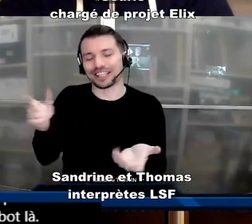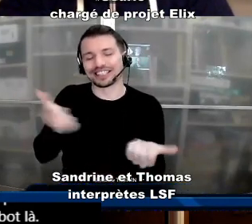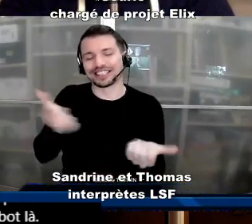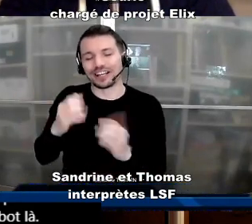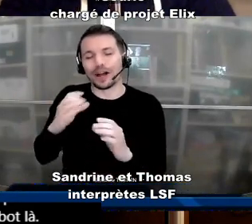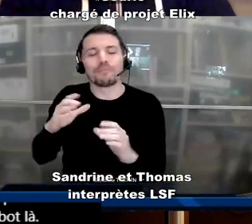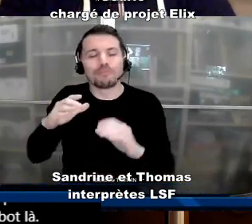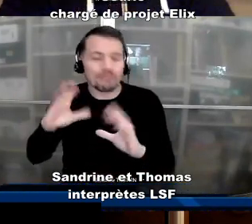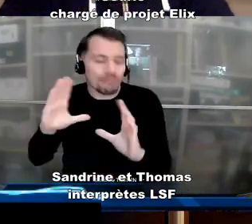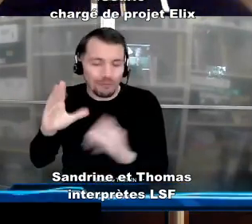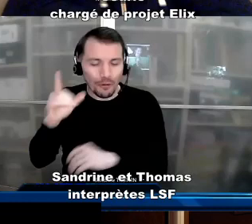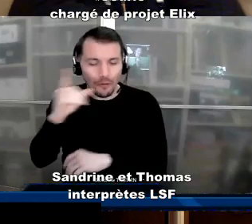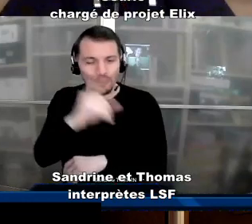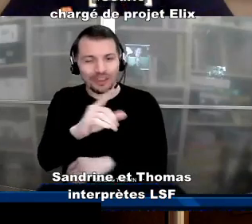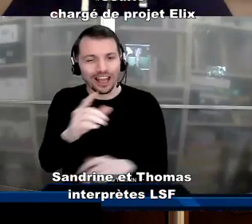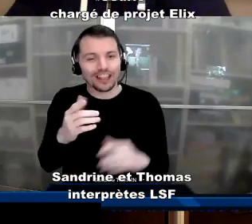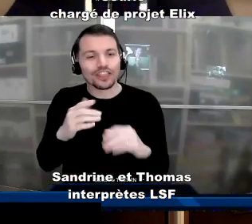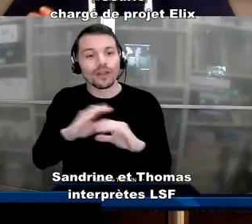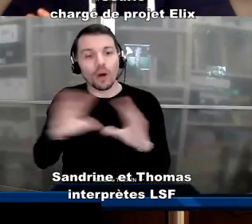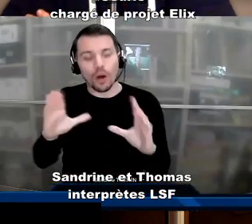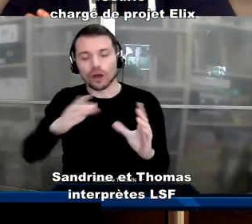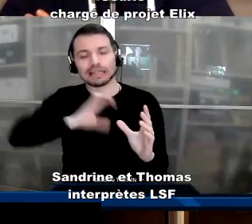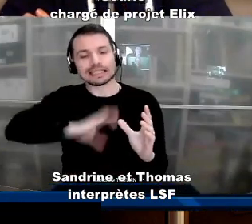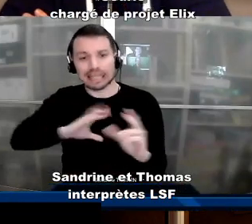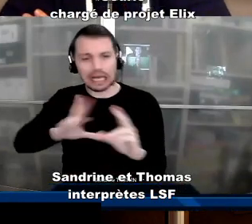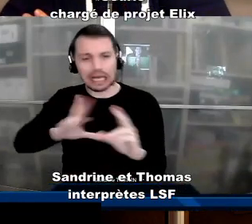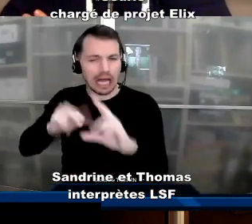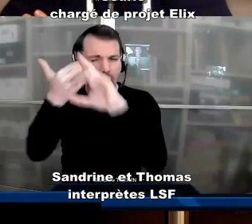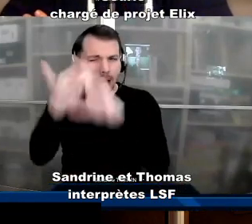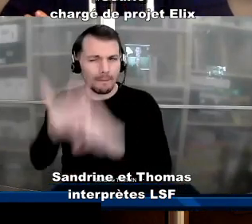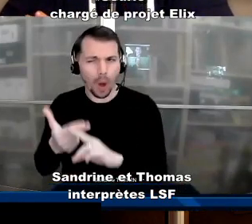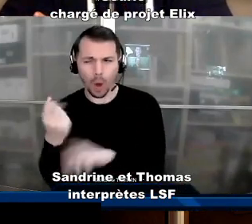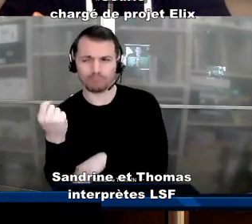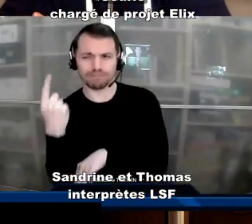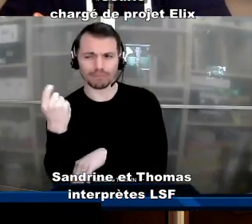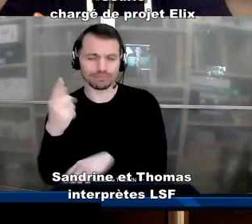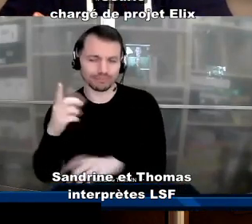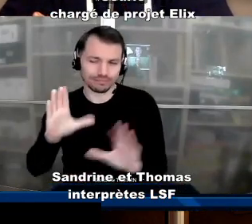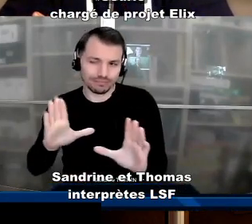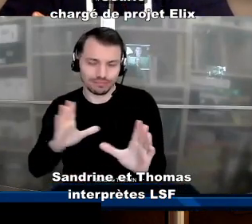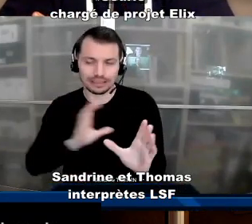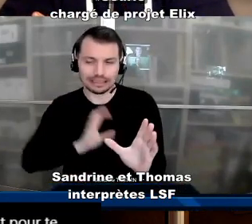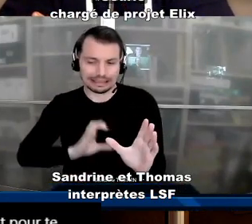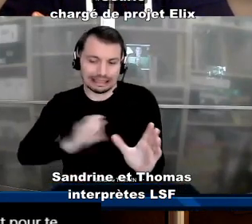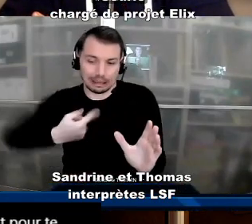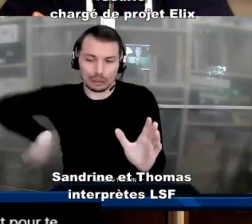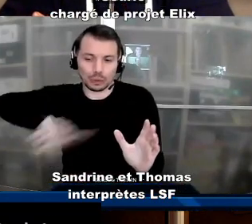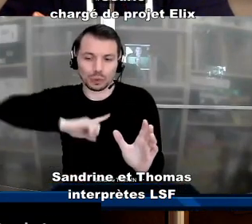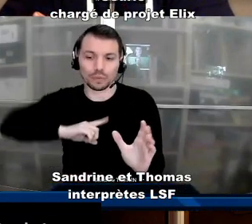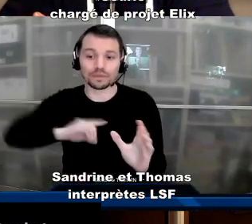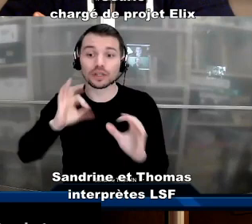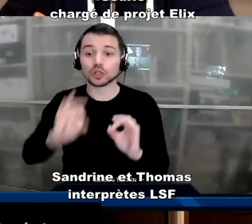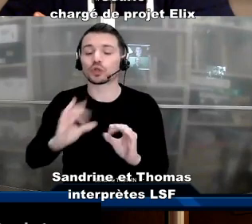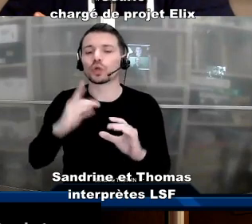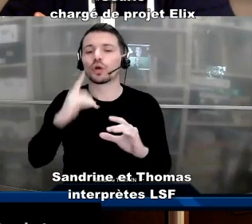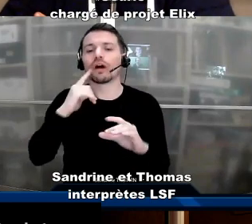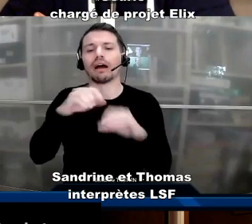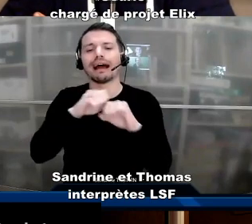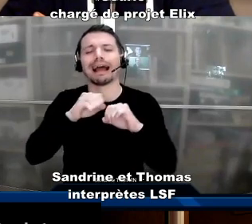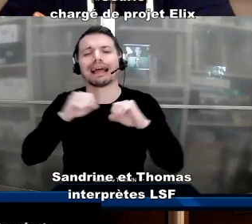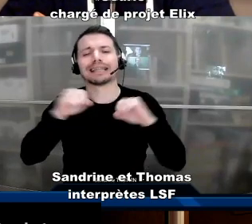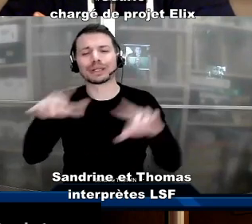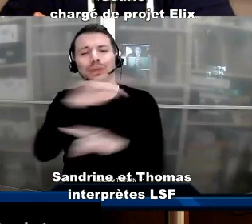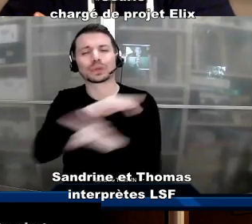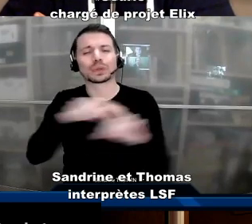Mais voilà, mais en tout cas, on essaye d'être au plus réactif possible. Okay. Non, mais on est sur effectivement sur les réseaux sociaux, et puis on peut dire